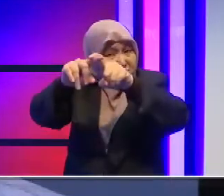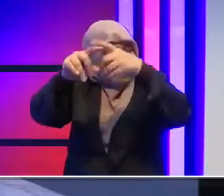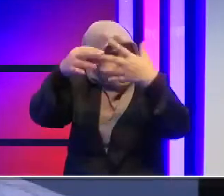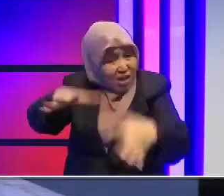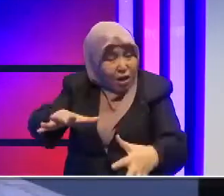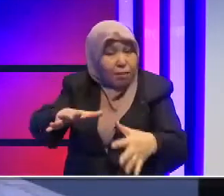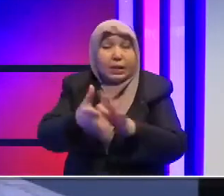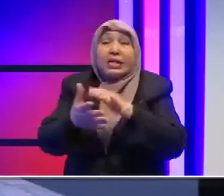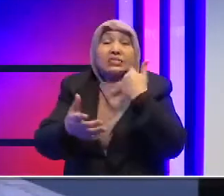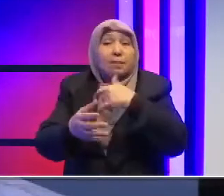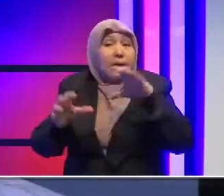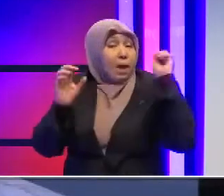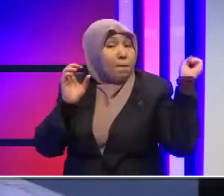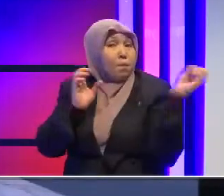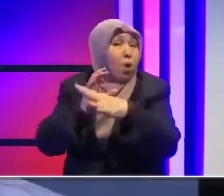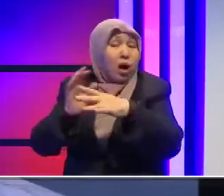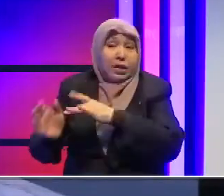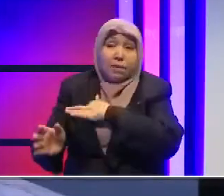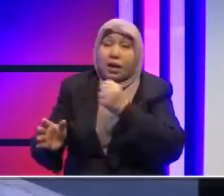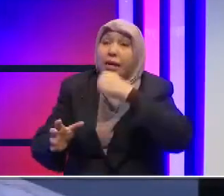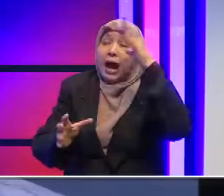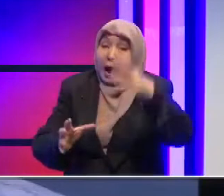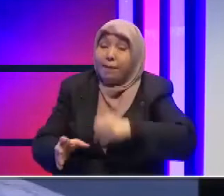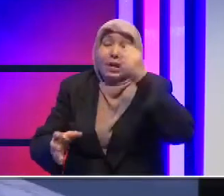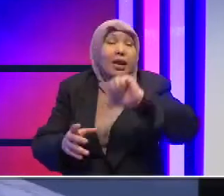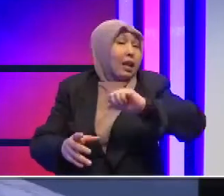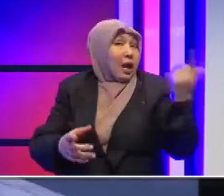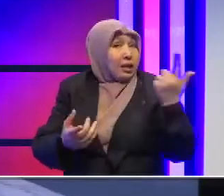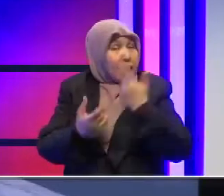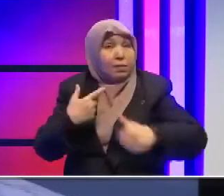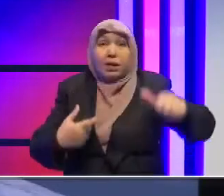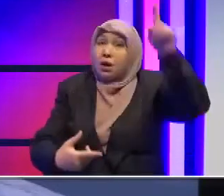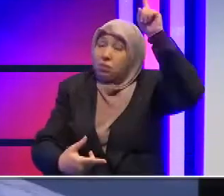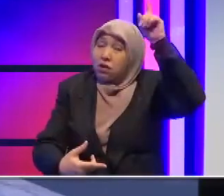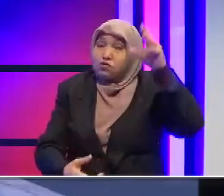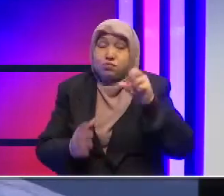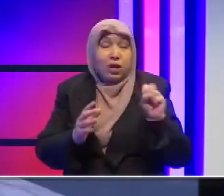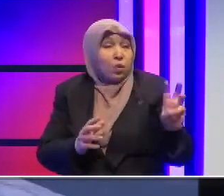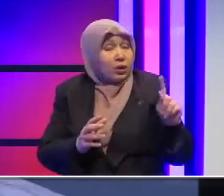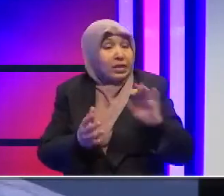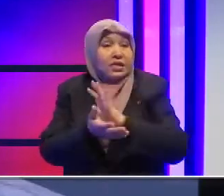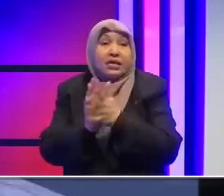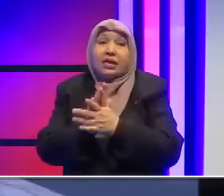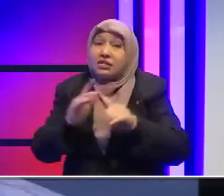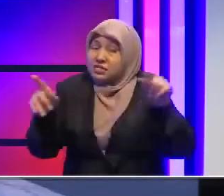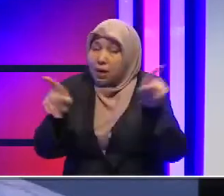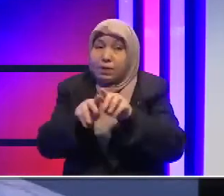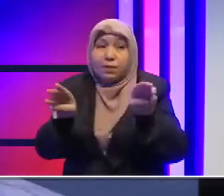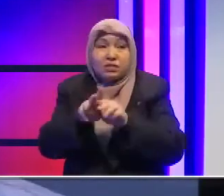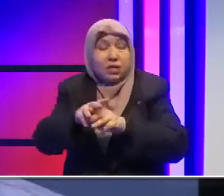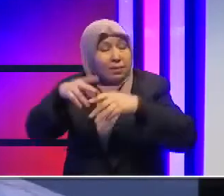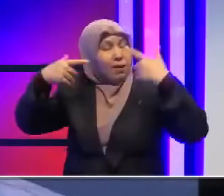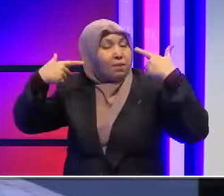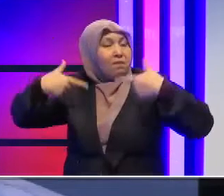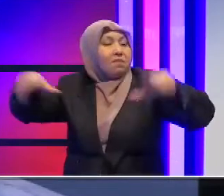yang membuang keimanannya sehingga mengambil sesuatu yang lain daripada Allah Subhanahu Wa Taala, maka ibaratnya dia melepaskan